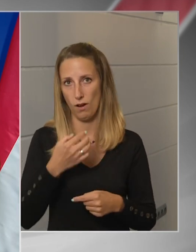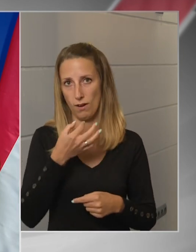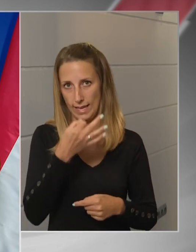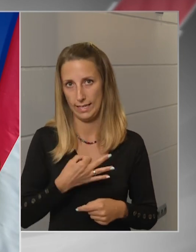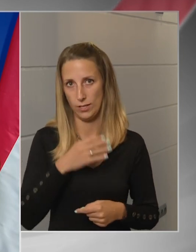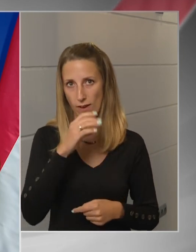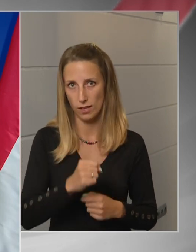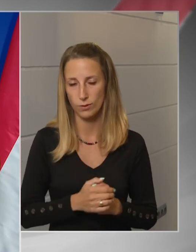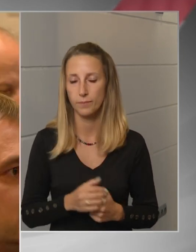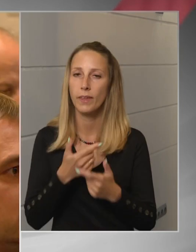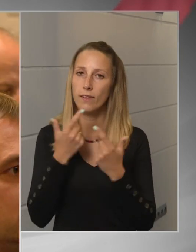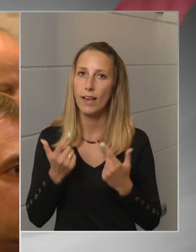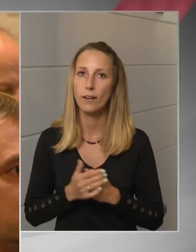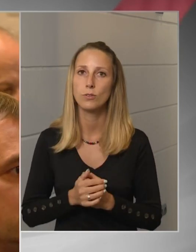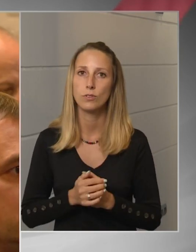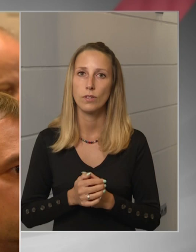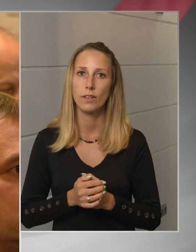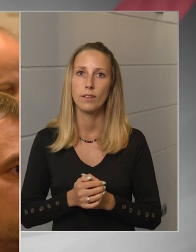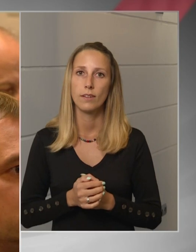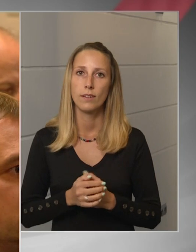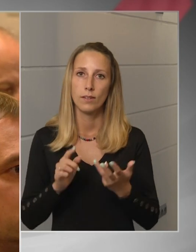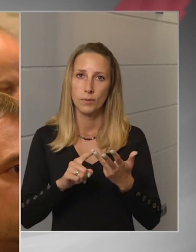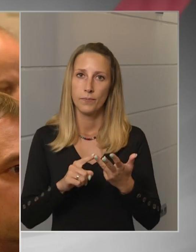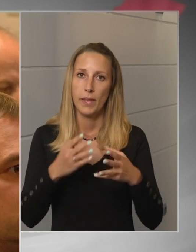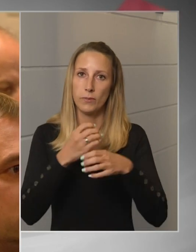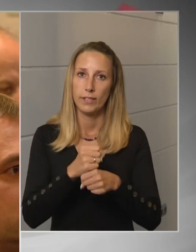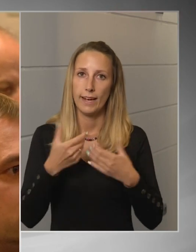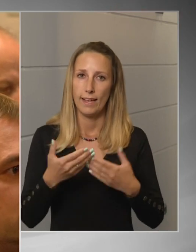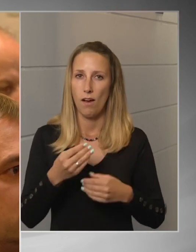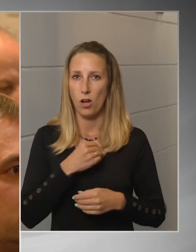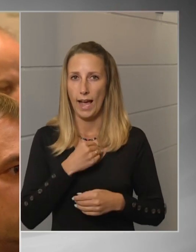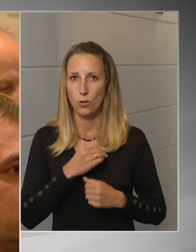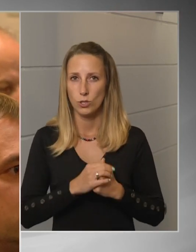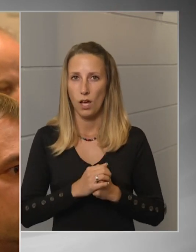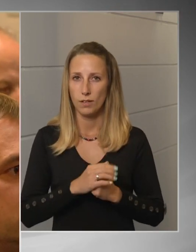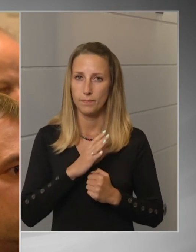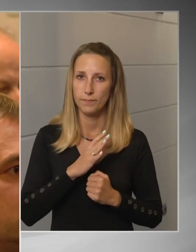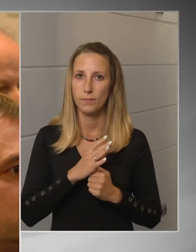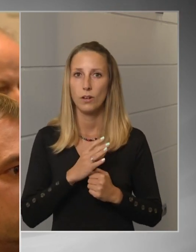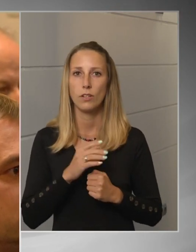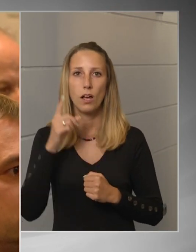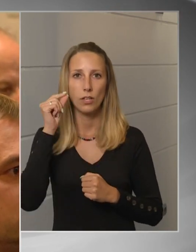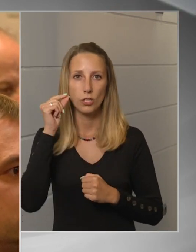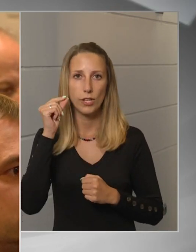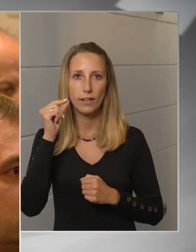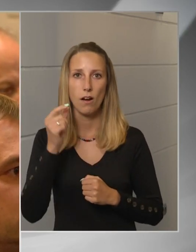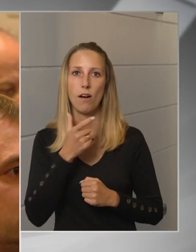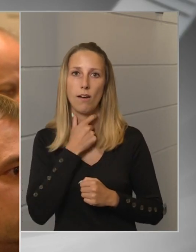válaszomra. Világos. Lehet, tehát nem tartják-e a kályosnak azt, hogyha a narancsárga